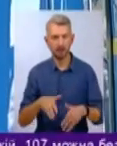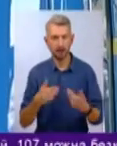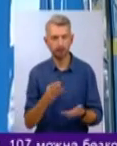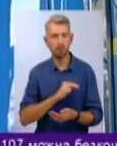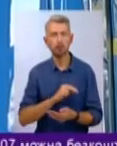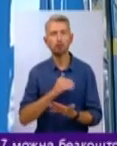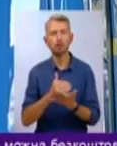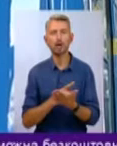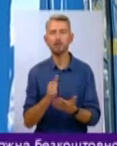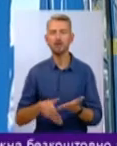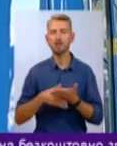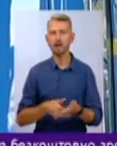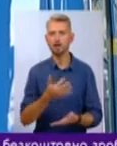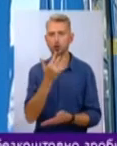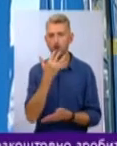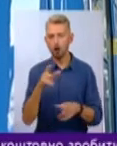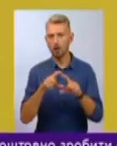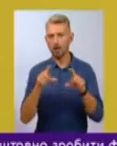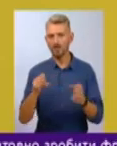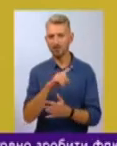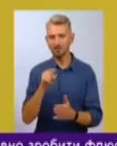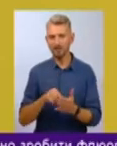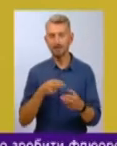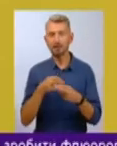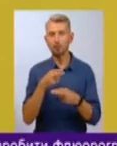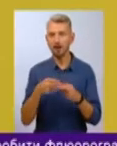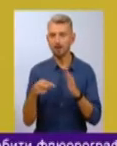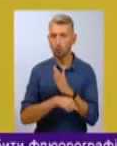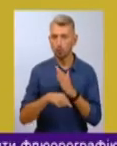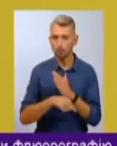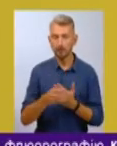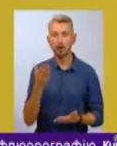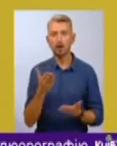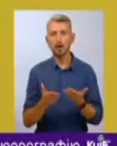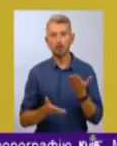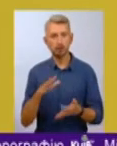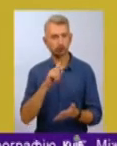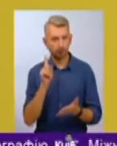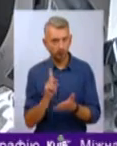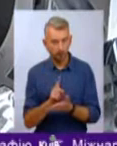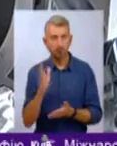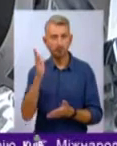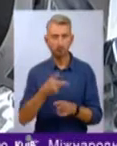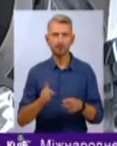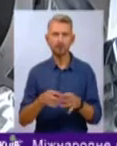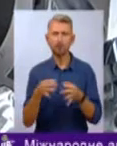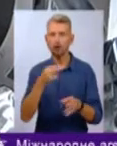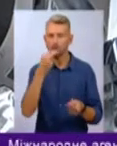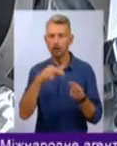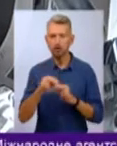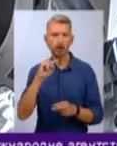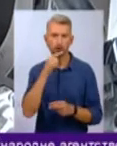Працює програма за сприяння Національного агентства з питань запобігання корупції. Якщо все вдасться, то в майбутньому це дозволить поліпшити